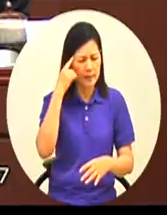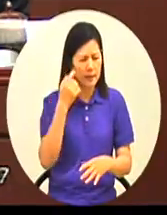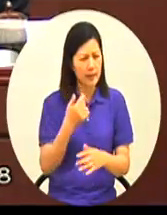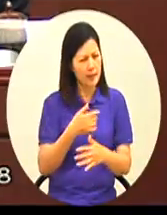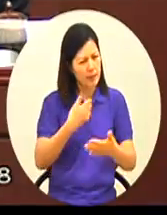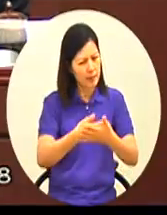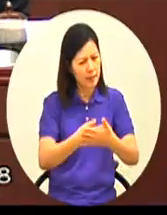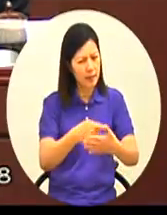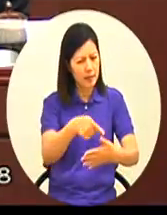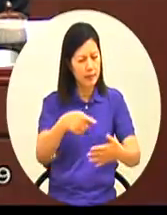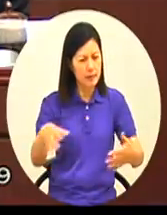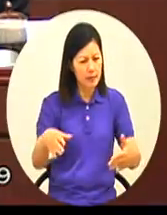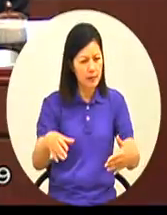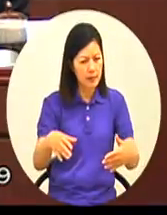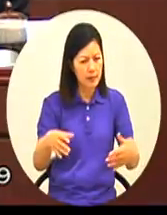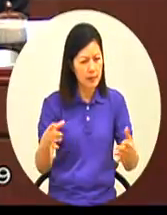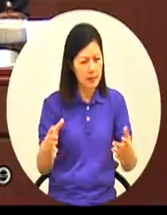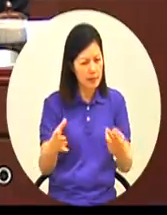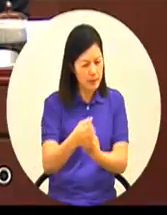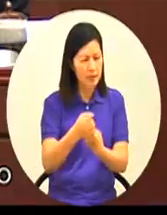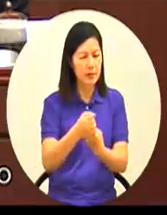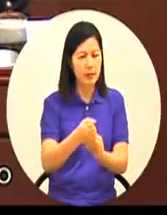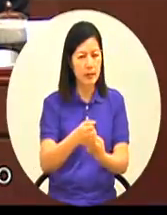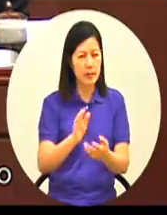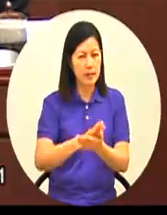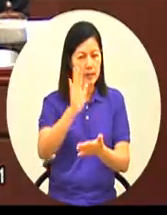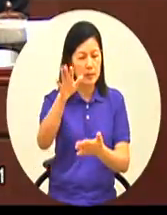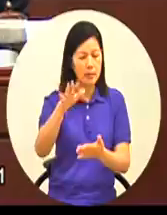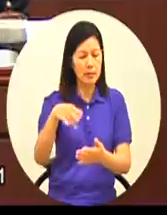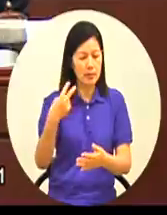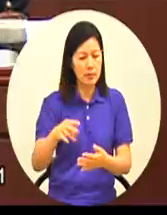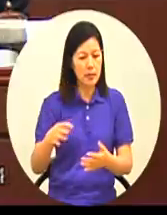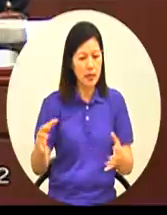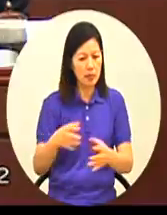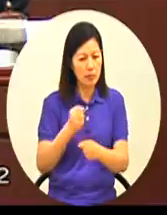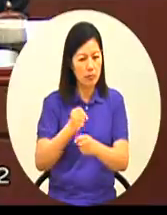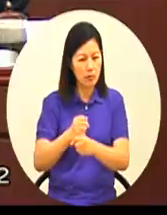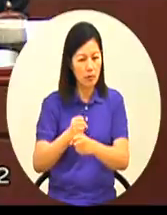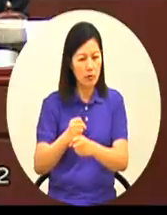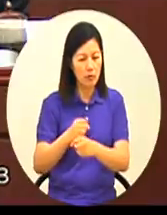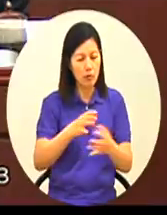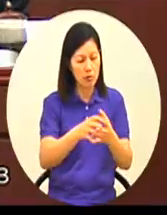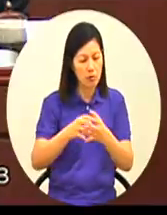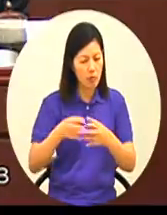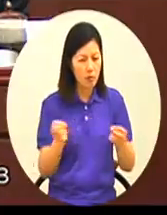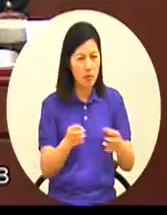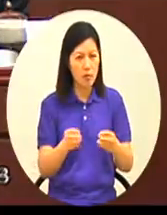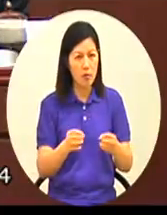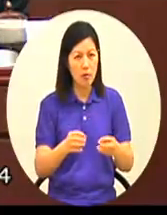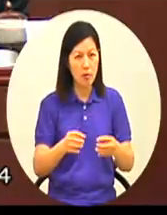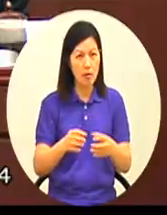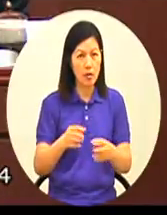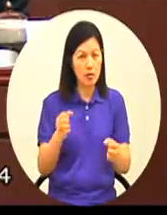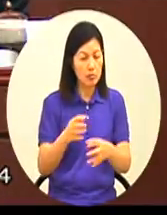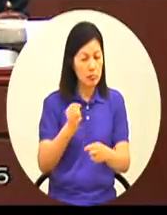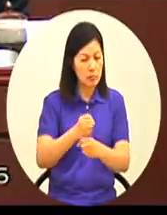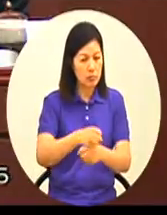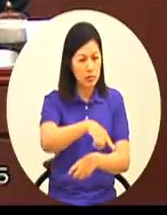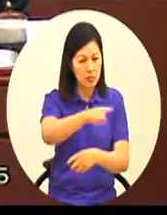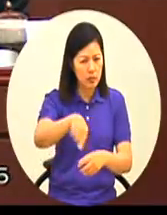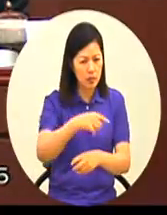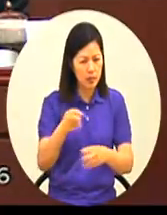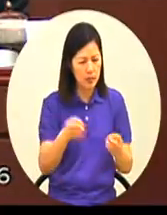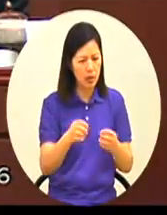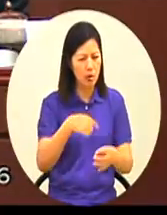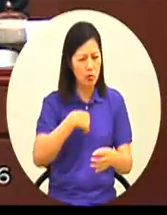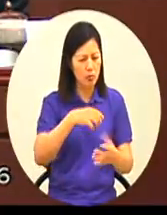做一个结合，但是我后来跟一些我们的同志团体去做讨论，就我们同志团体他其实提出一个东西，我就